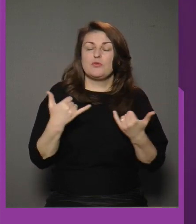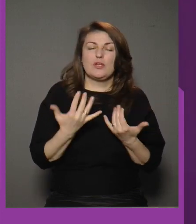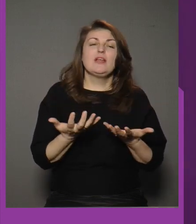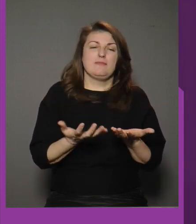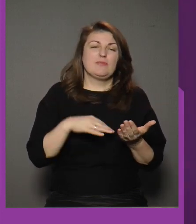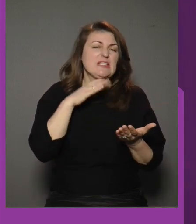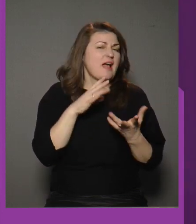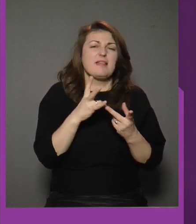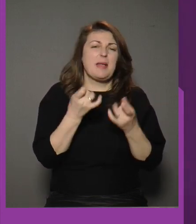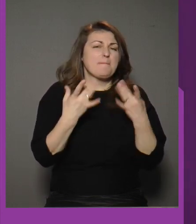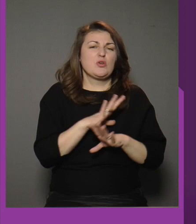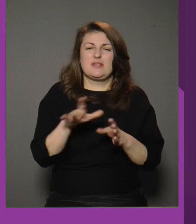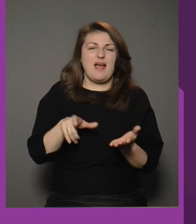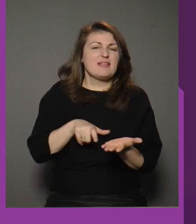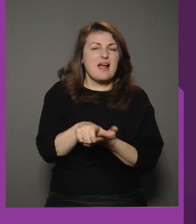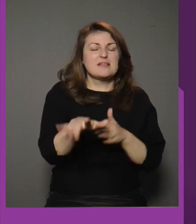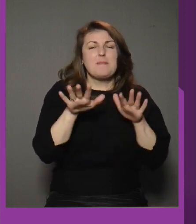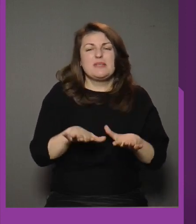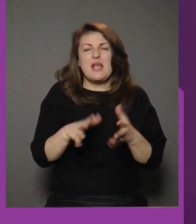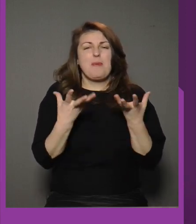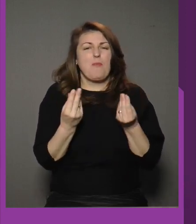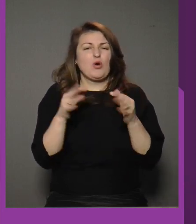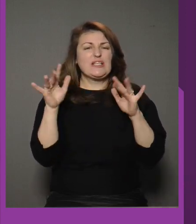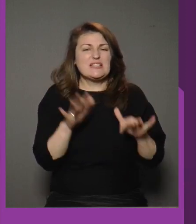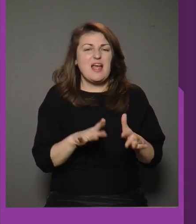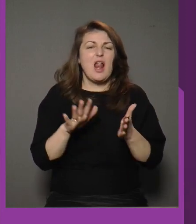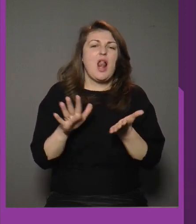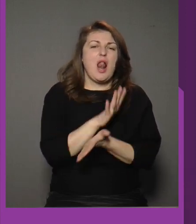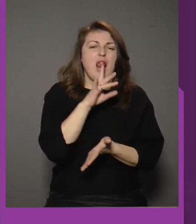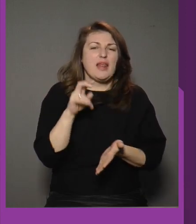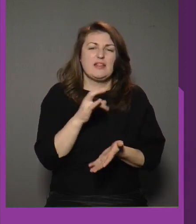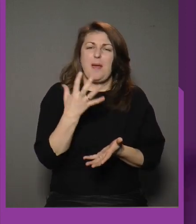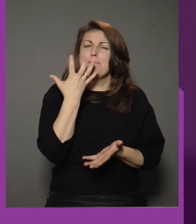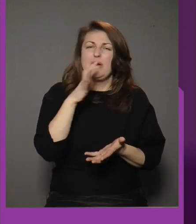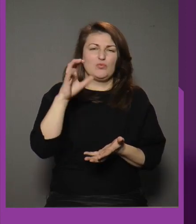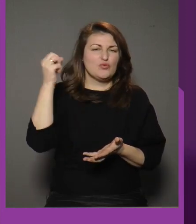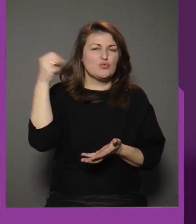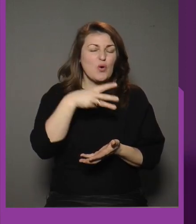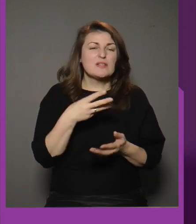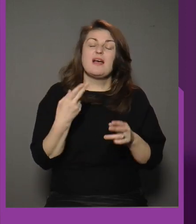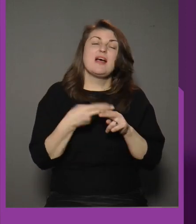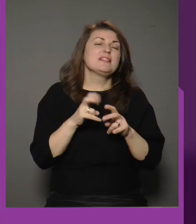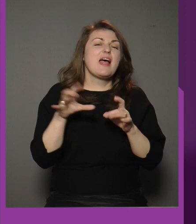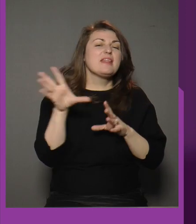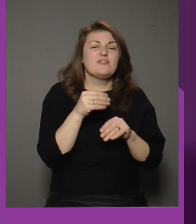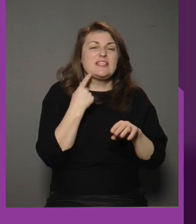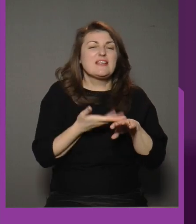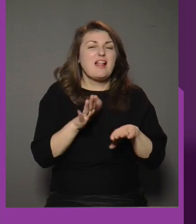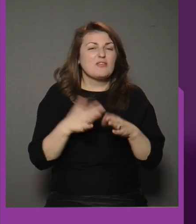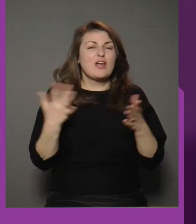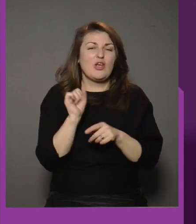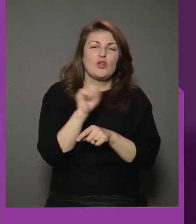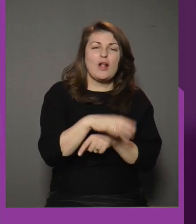дісталася непроста траса. Місцями мокрий сніг, лід і пекуче сонце. Та це не всі складнощі, які долали